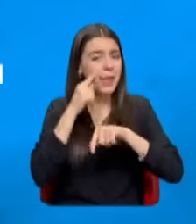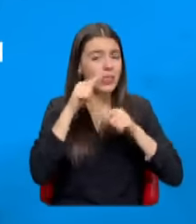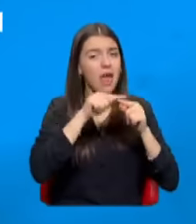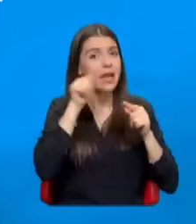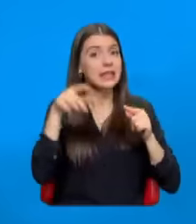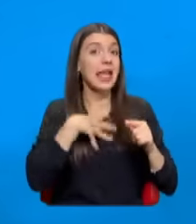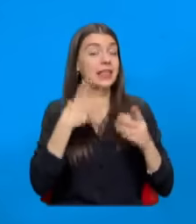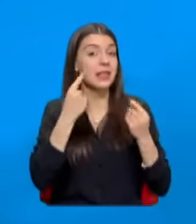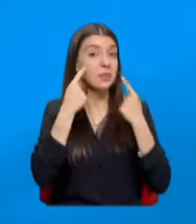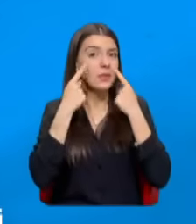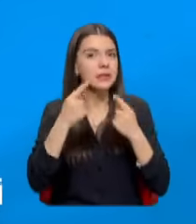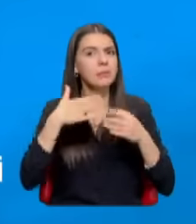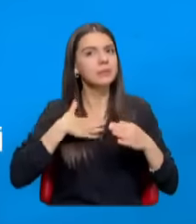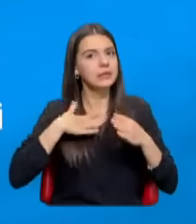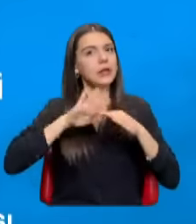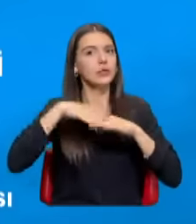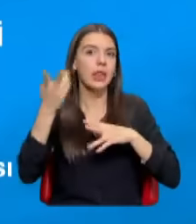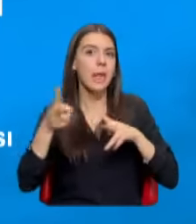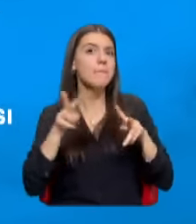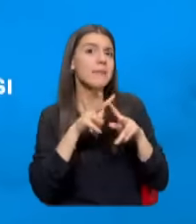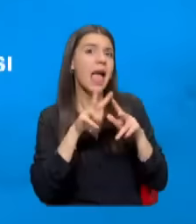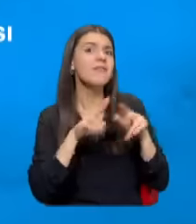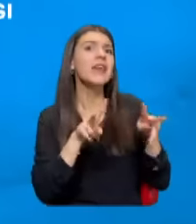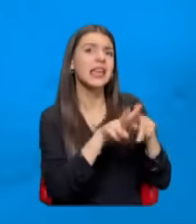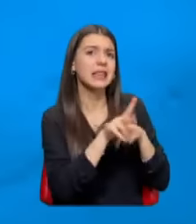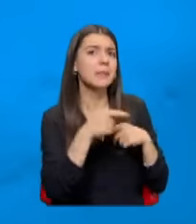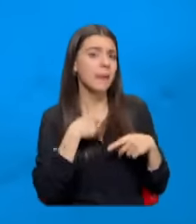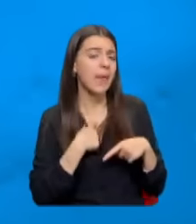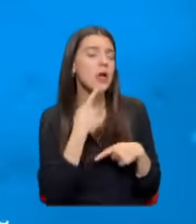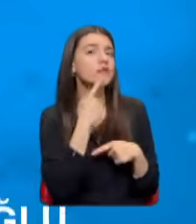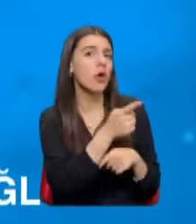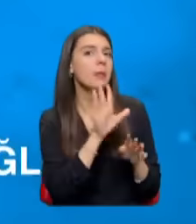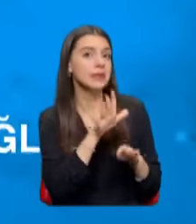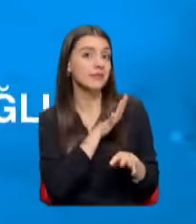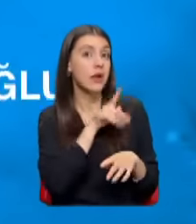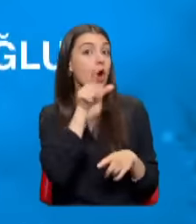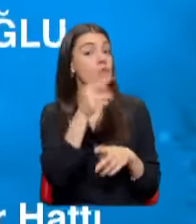bakınız. Bizden sonra Merve Yıldırım'la benden söylemesi var biliyorsunuz. O da